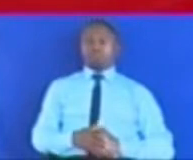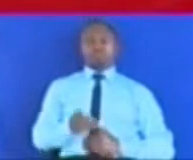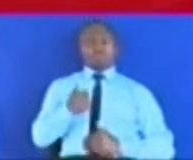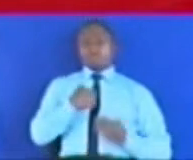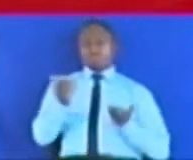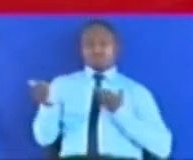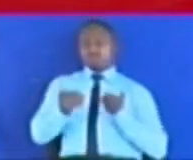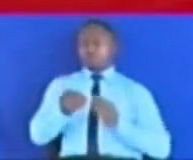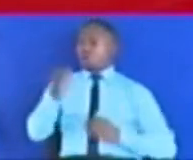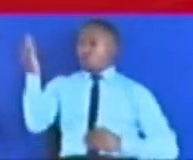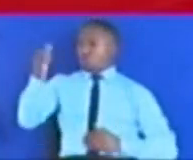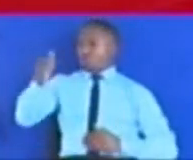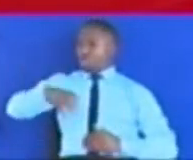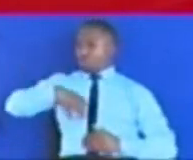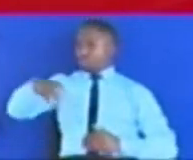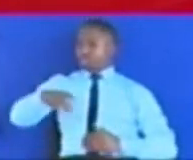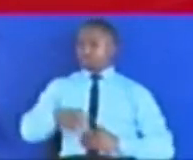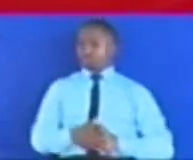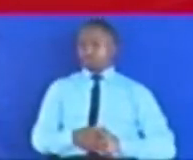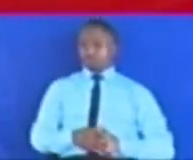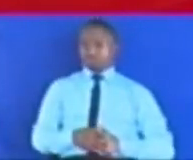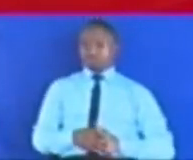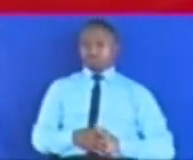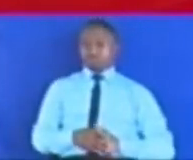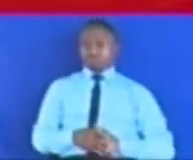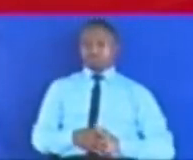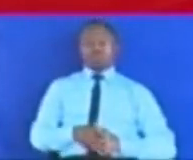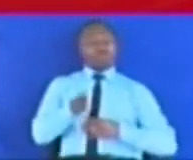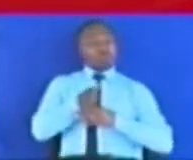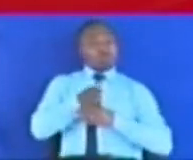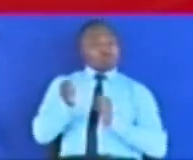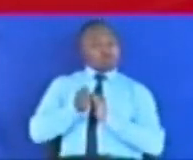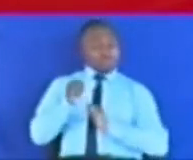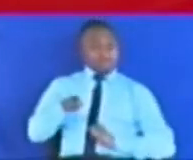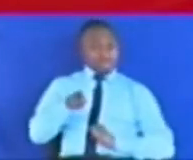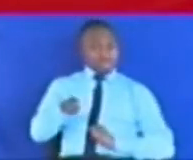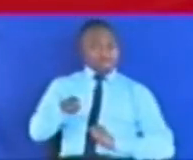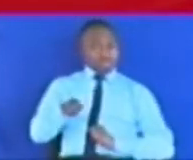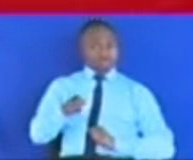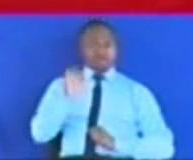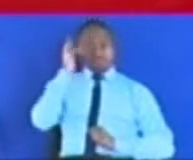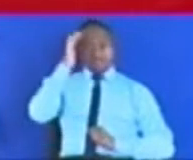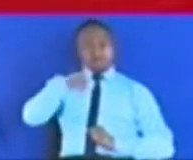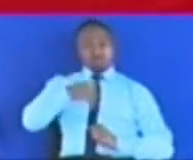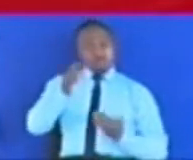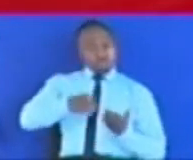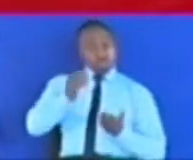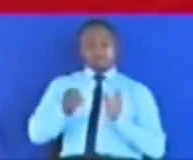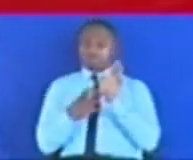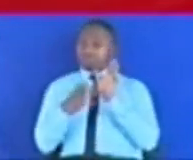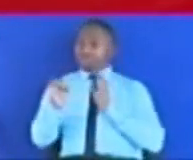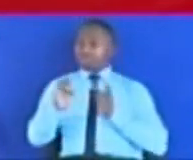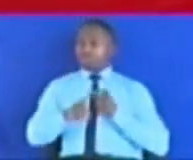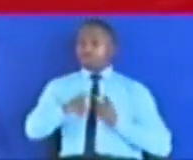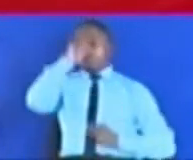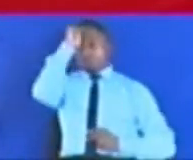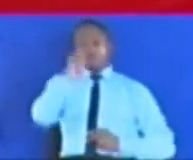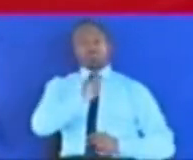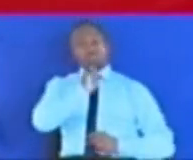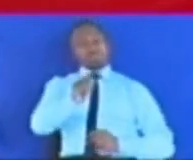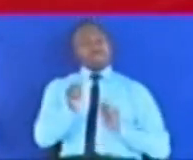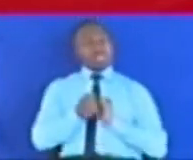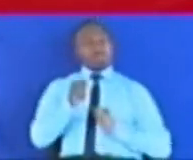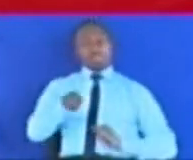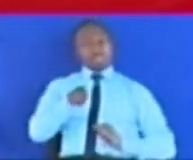Nimesoma hotuba ya waziri kuhusu swala hili. Nadhani iko ukurasa wa 61. Mheshimiwa Spika, swala